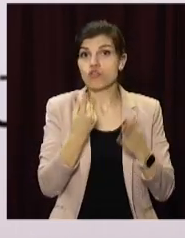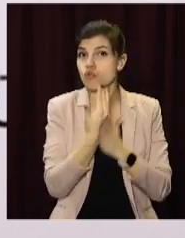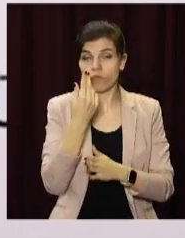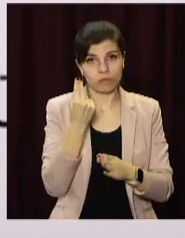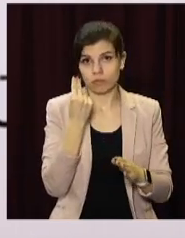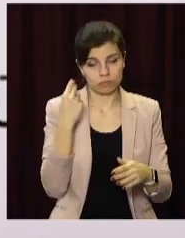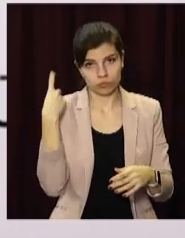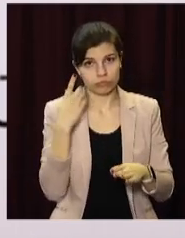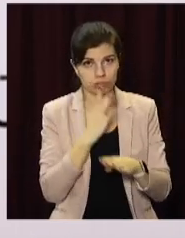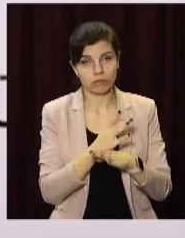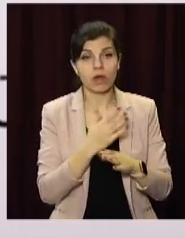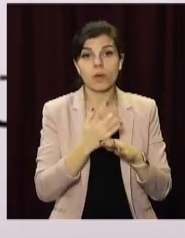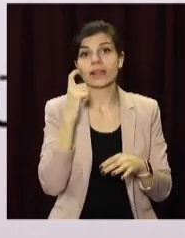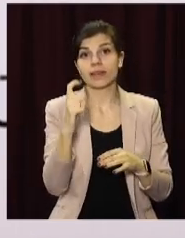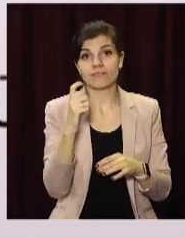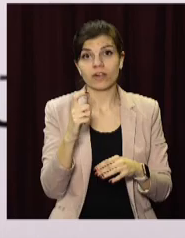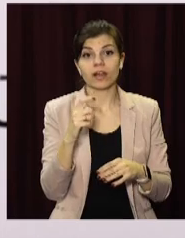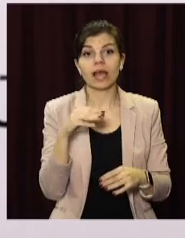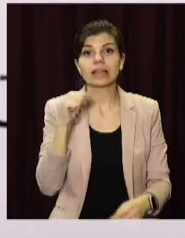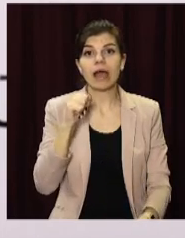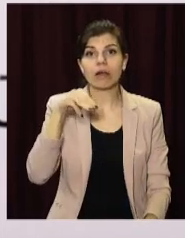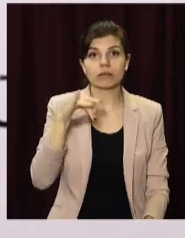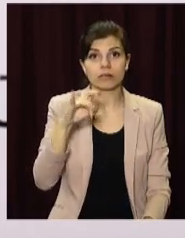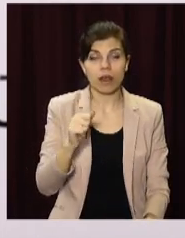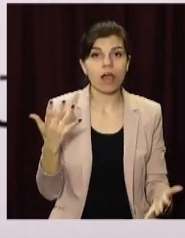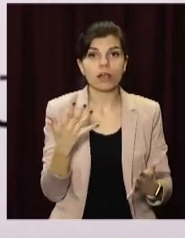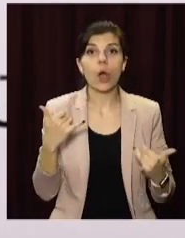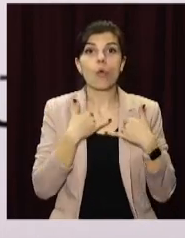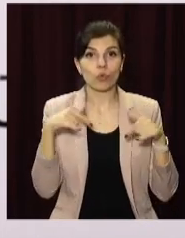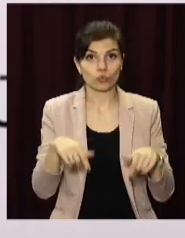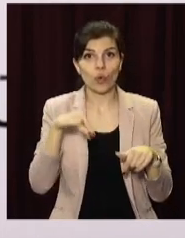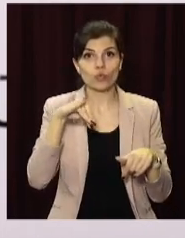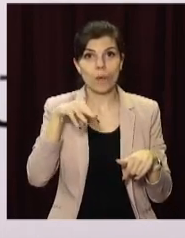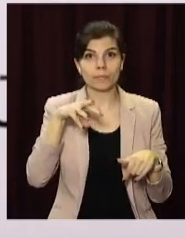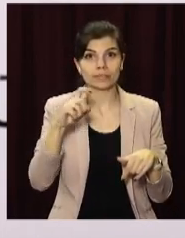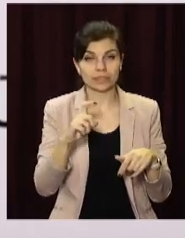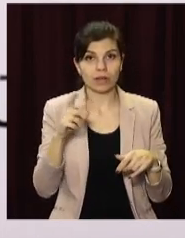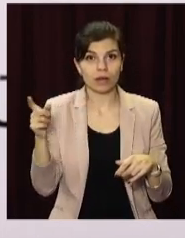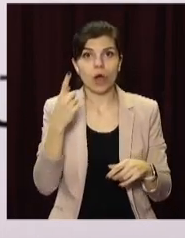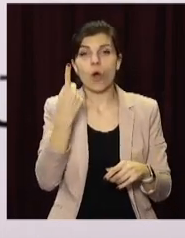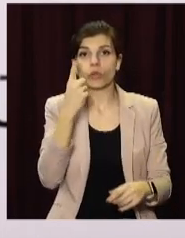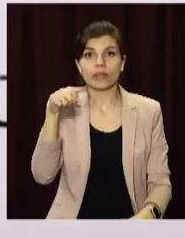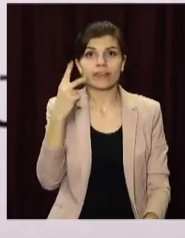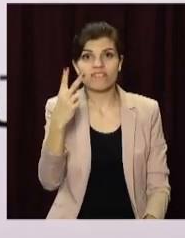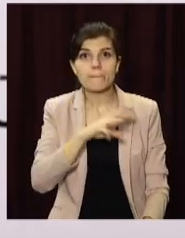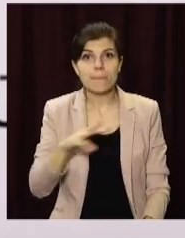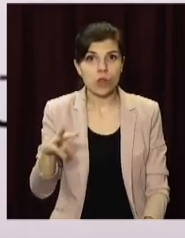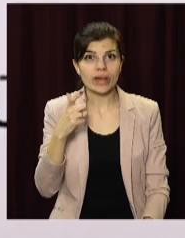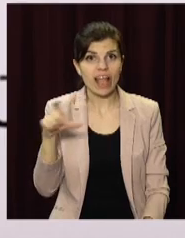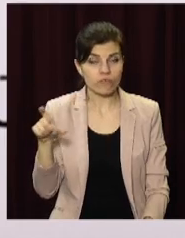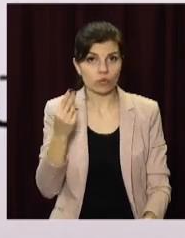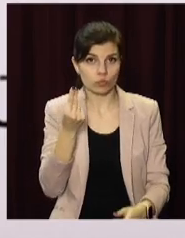тобто, наприклад, трамваї «Татра», які будуються в нас на ЮМЗ, їх вартість більше 1,2 мільйони